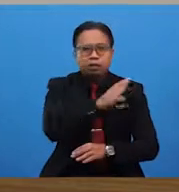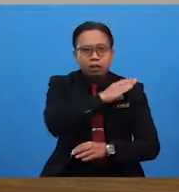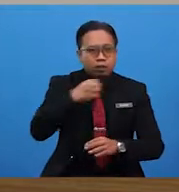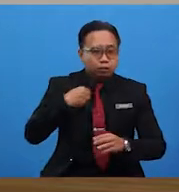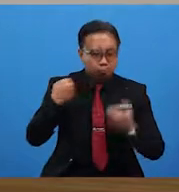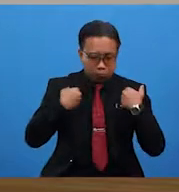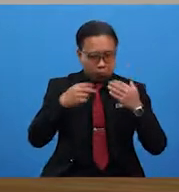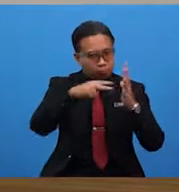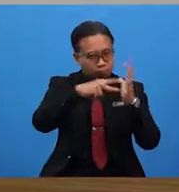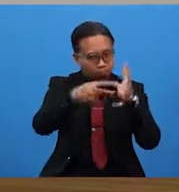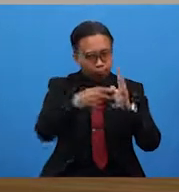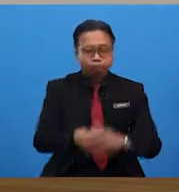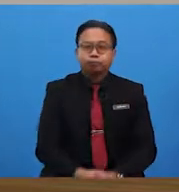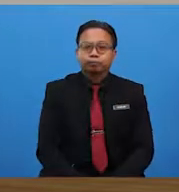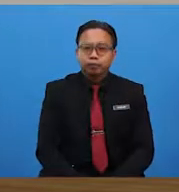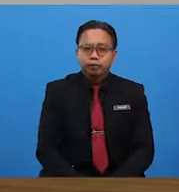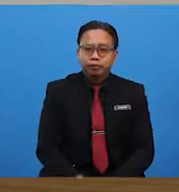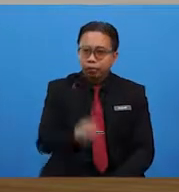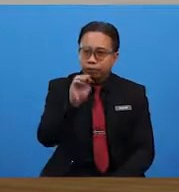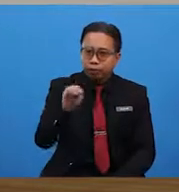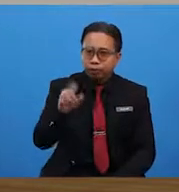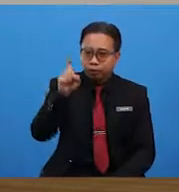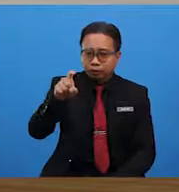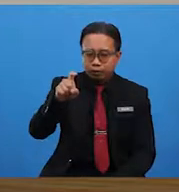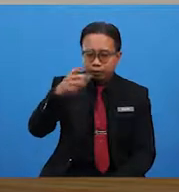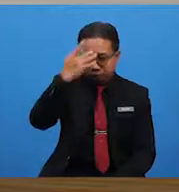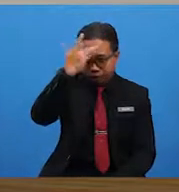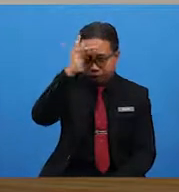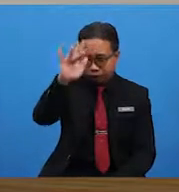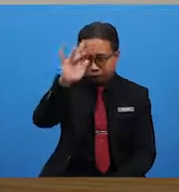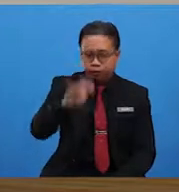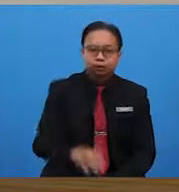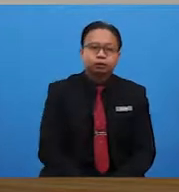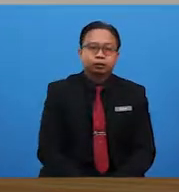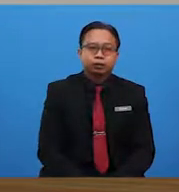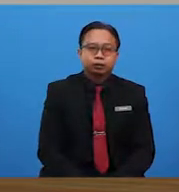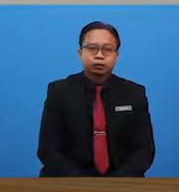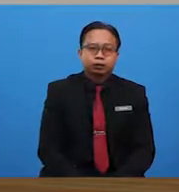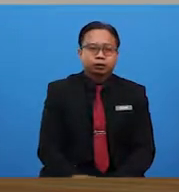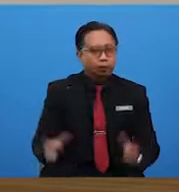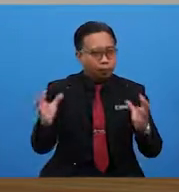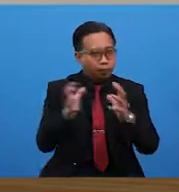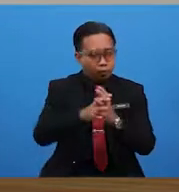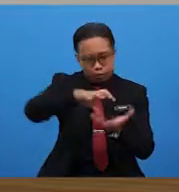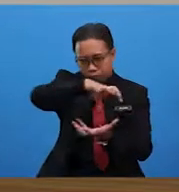dalam hal ini pelajar perlu bijak menjalinkain antara aspek formal dengan ia dan juga message